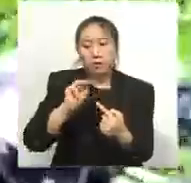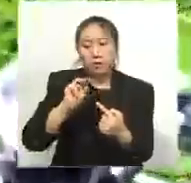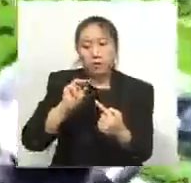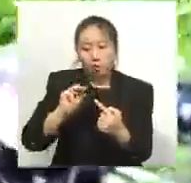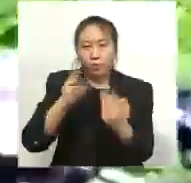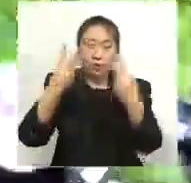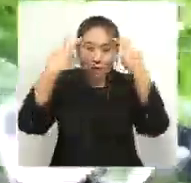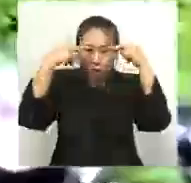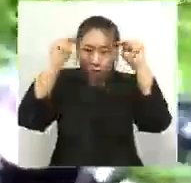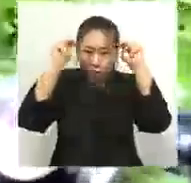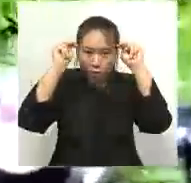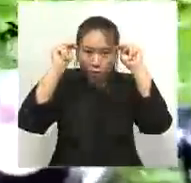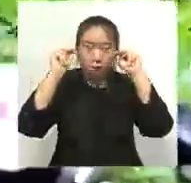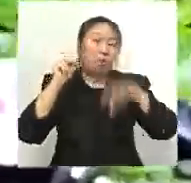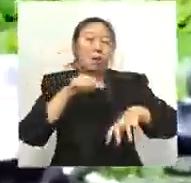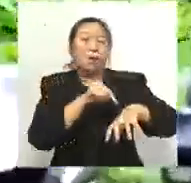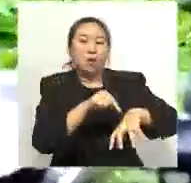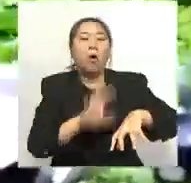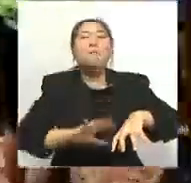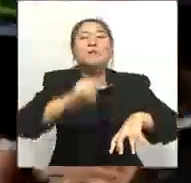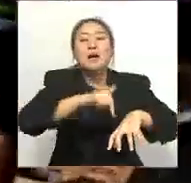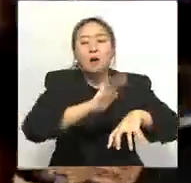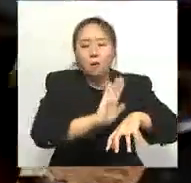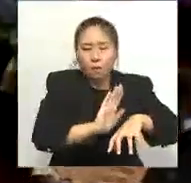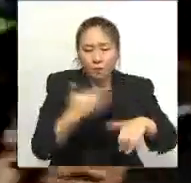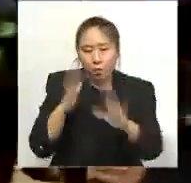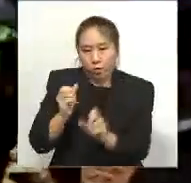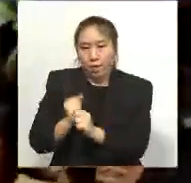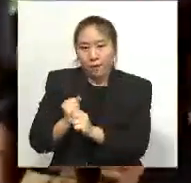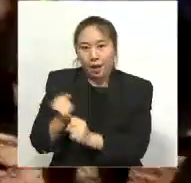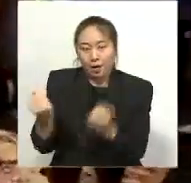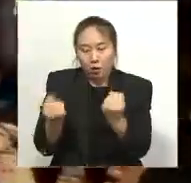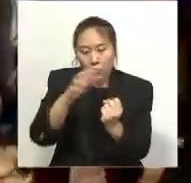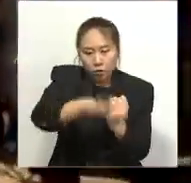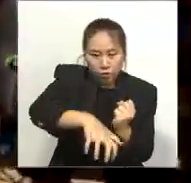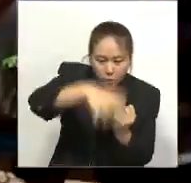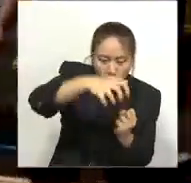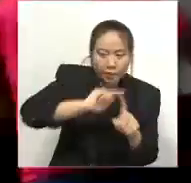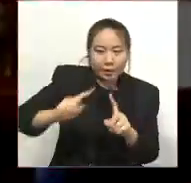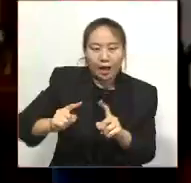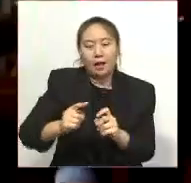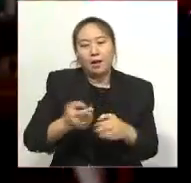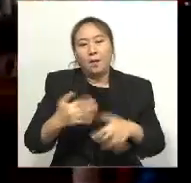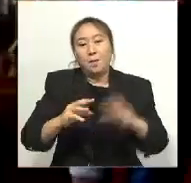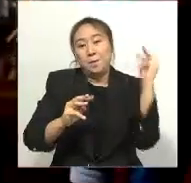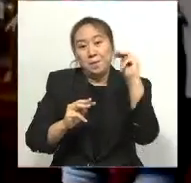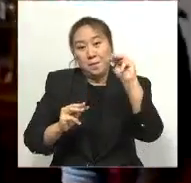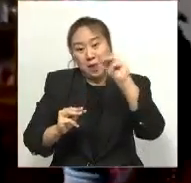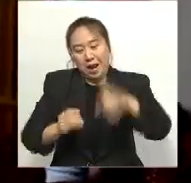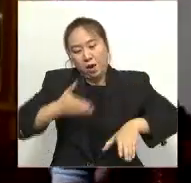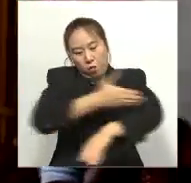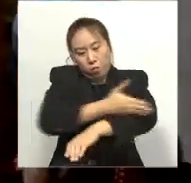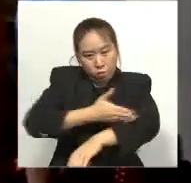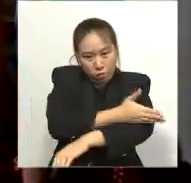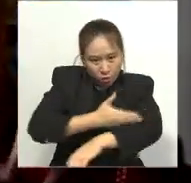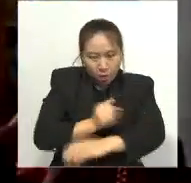มนตรีตำบลลำสินนะคะก็วันนี้ค่ะพากำลังเจ้าหน้าที่พร้อมรถยกรวมถึงอุปกรณ์ตัดไม้ไปช่วยเหลือผู้ประสบภัยที่